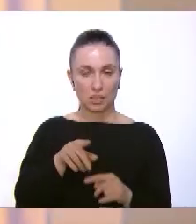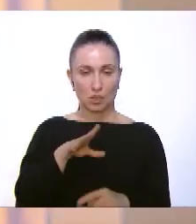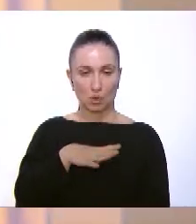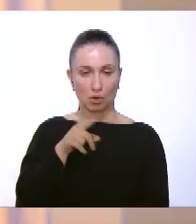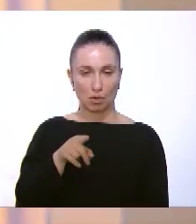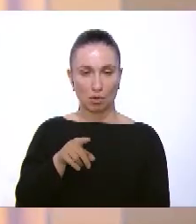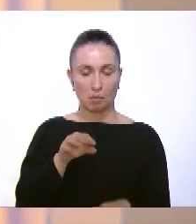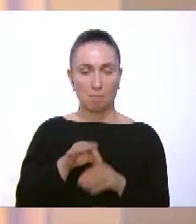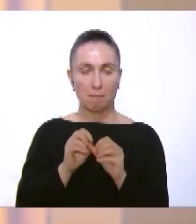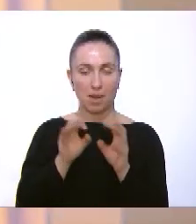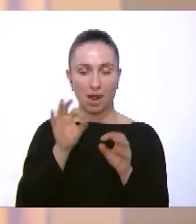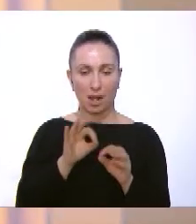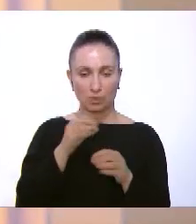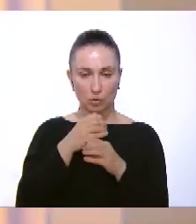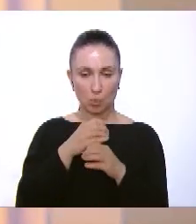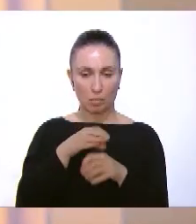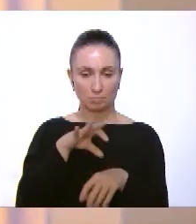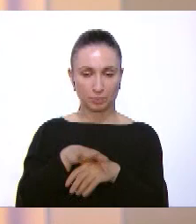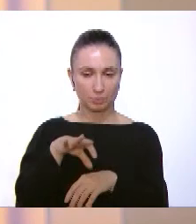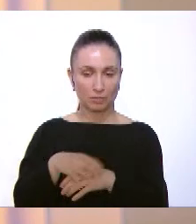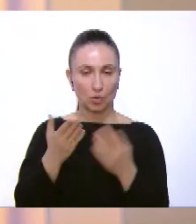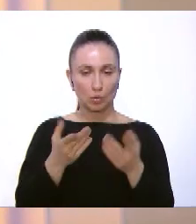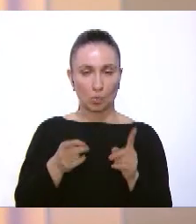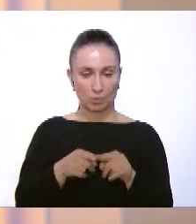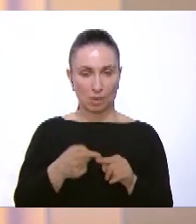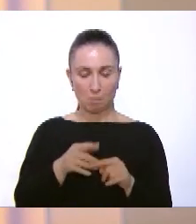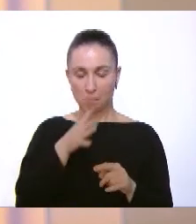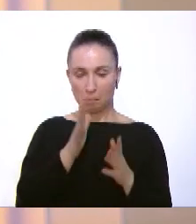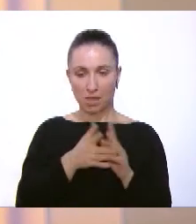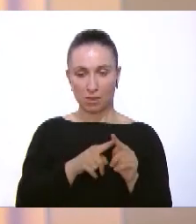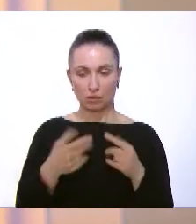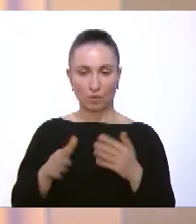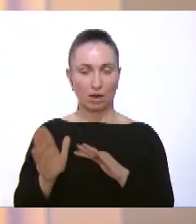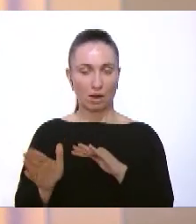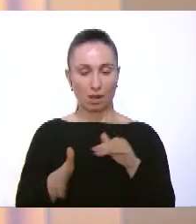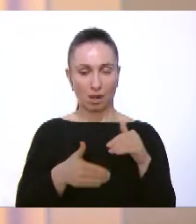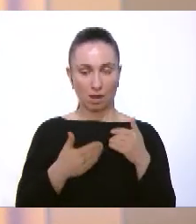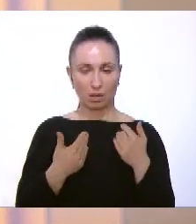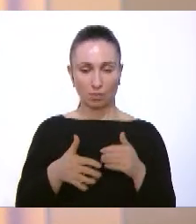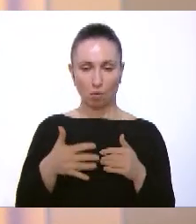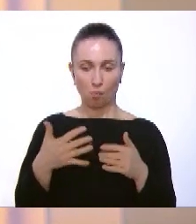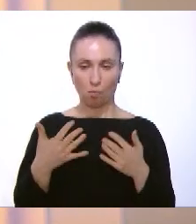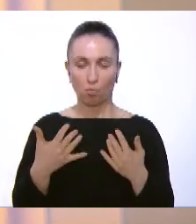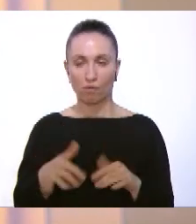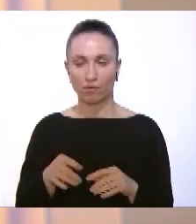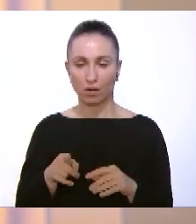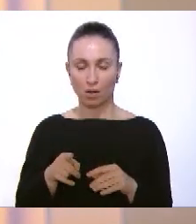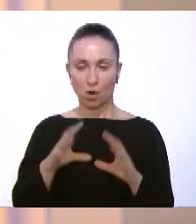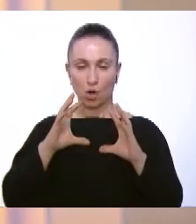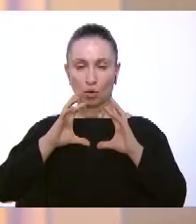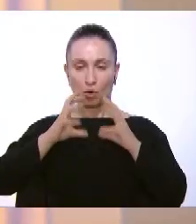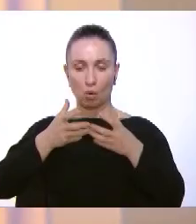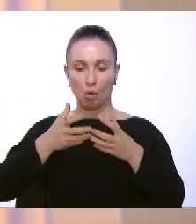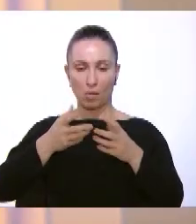ძირითადად ბაქტერიოსკოპიის მეშვეობით. თუმცა ეს ამ პერიოდმა გაიარა და უკვე